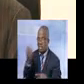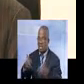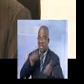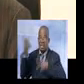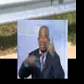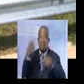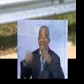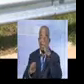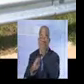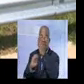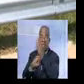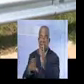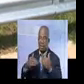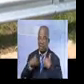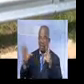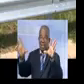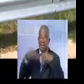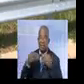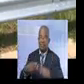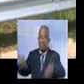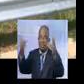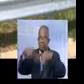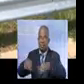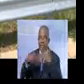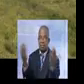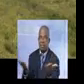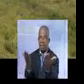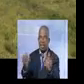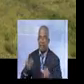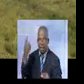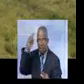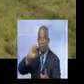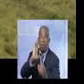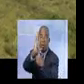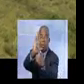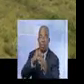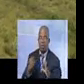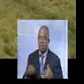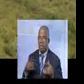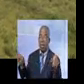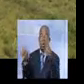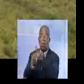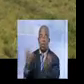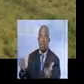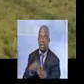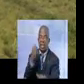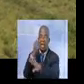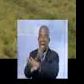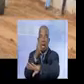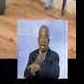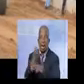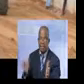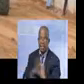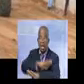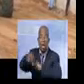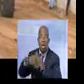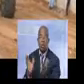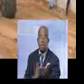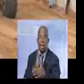agences d'exécution des travaux d'intérêt public a permis de réaliser 3500 milliards de travaux communautaires, de